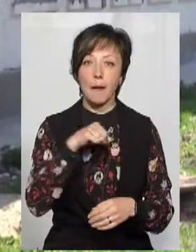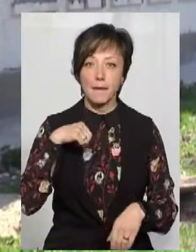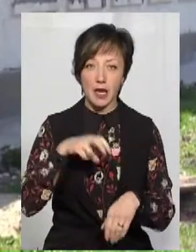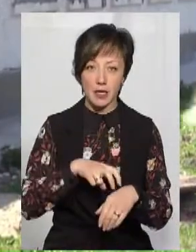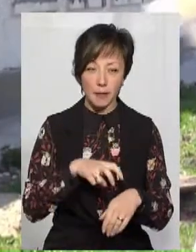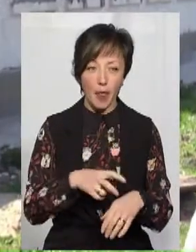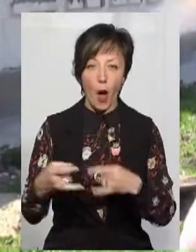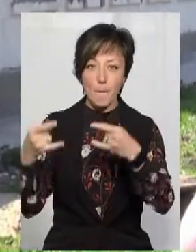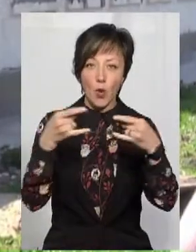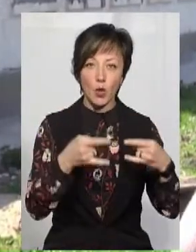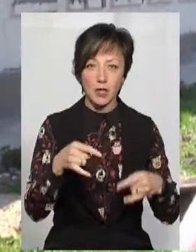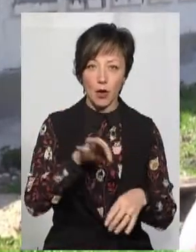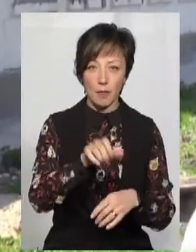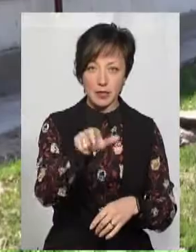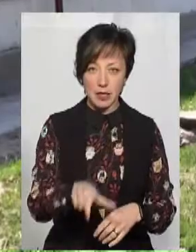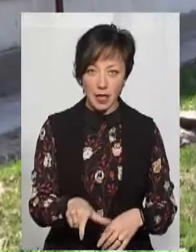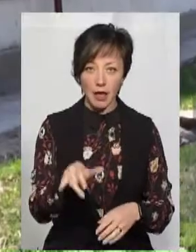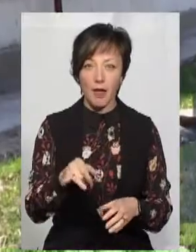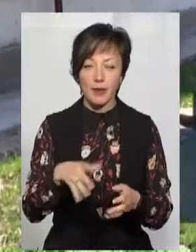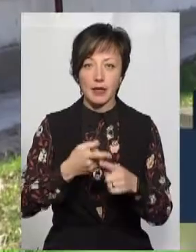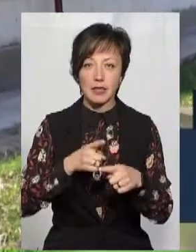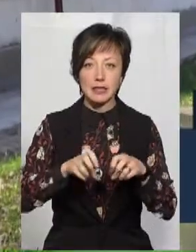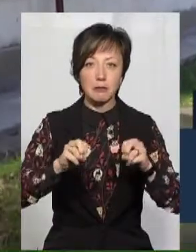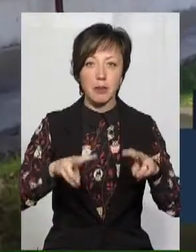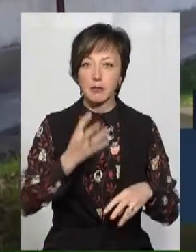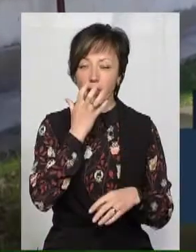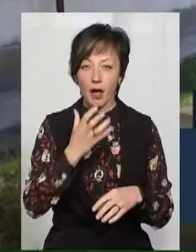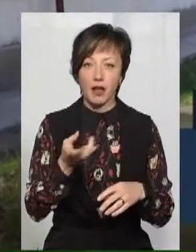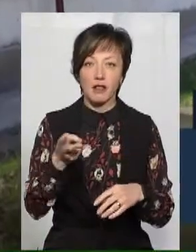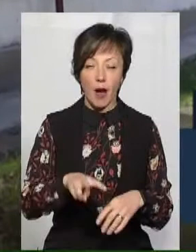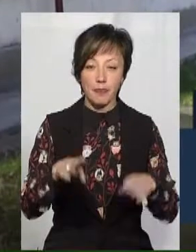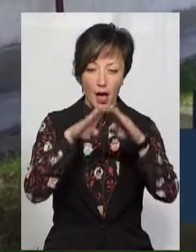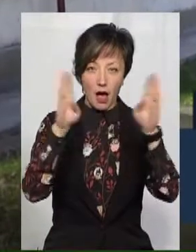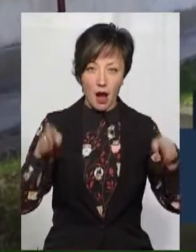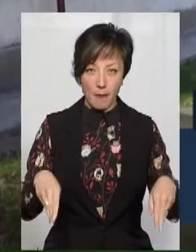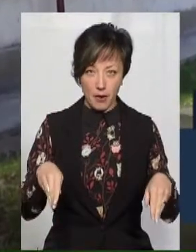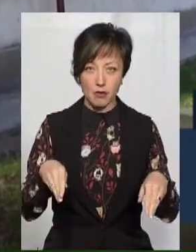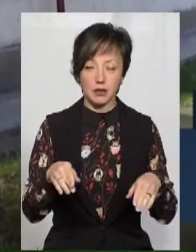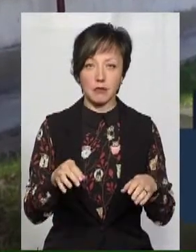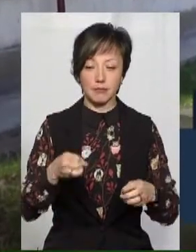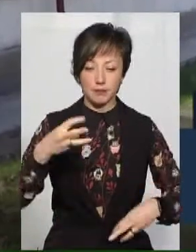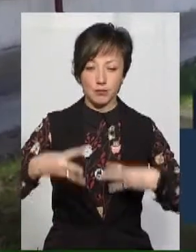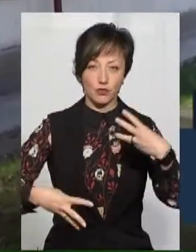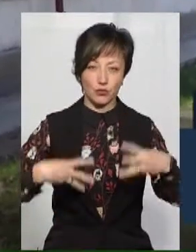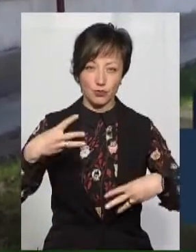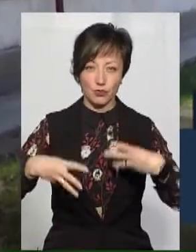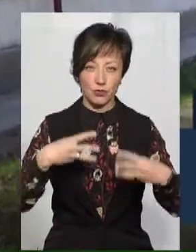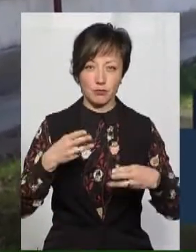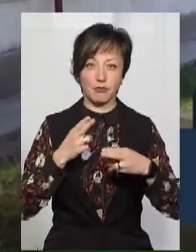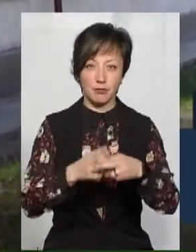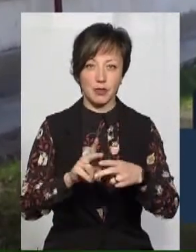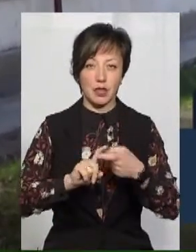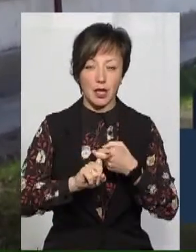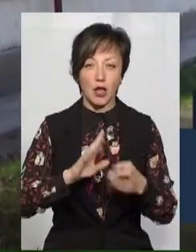2, інфузійних насоса 2. Рамка для дезінфікації наших медичних працівників. Коли